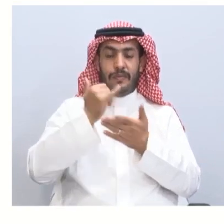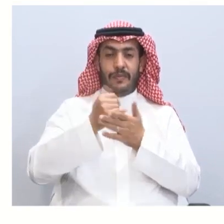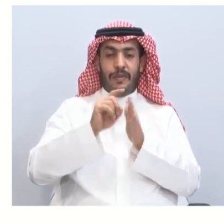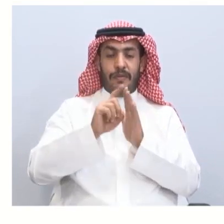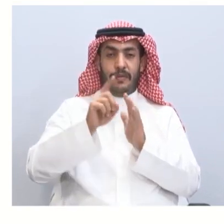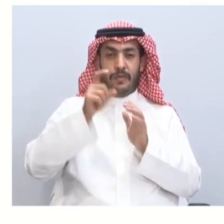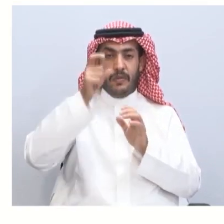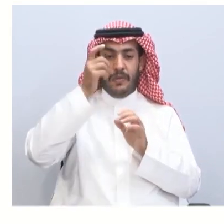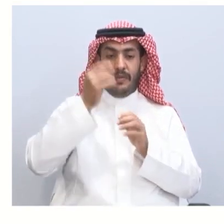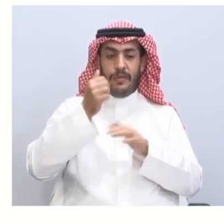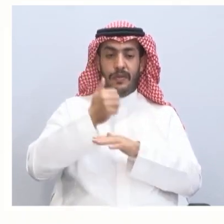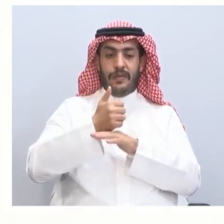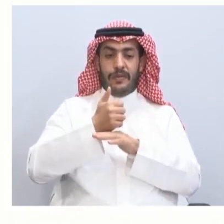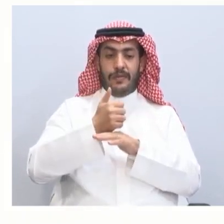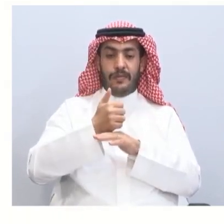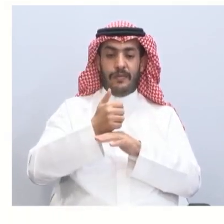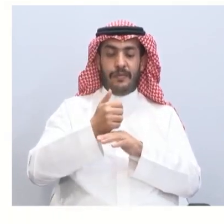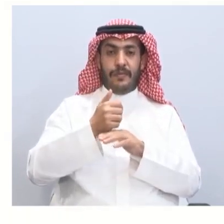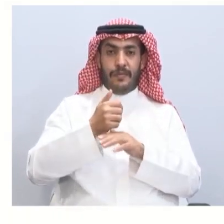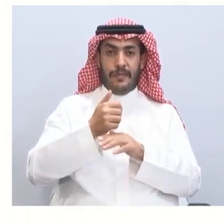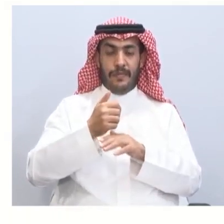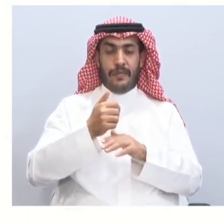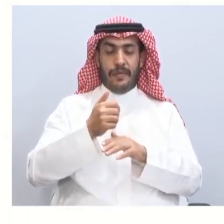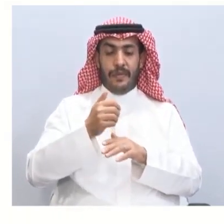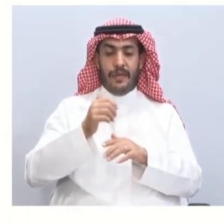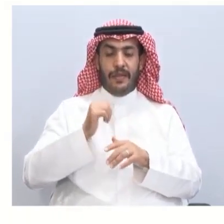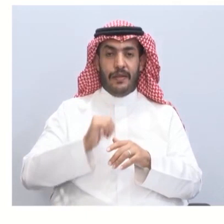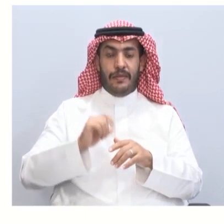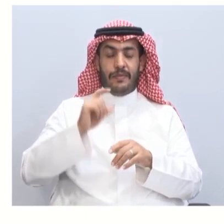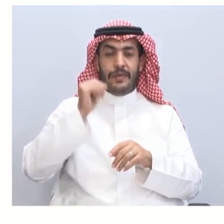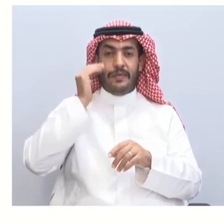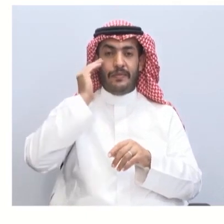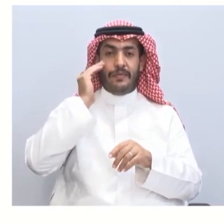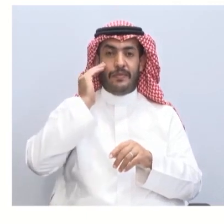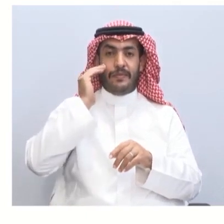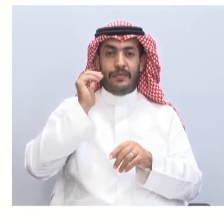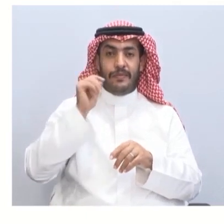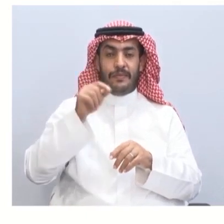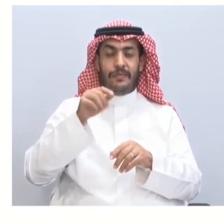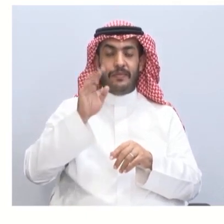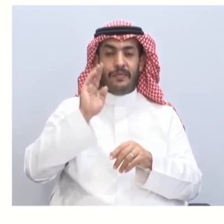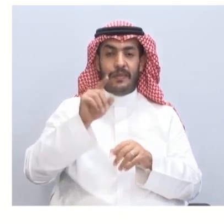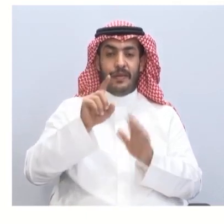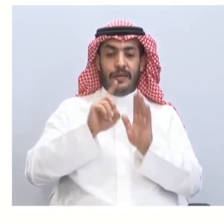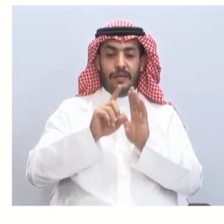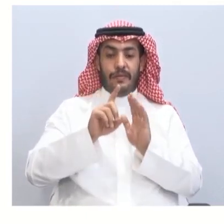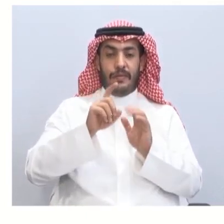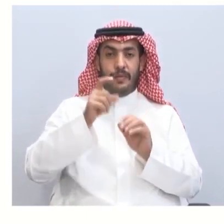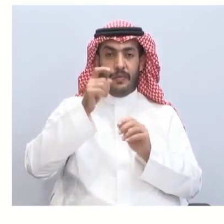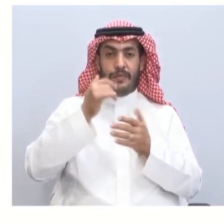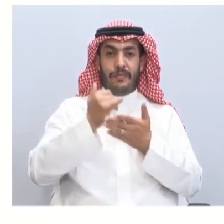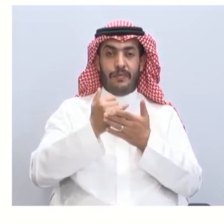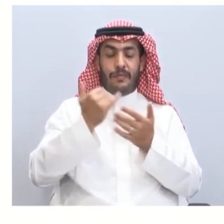الامام تركي وتاسيس ممتازين احسنتم ابنائي وبناتي الطلاب كما تعلمون ان الامام تركي كان